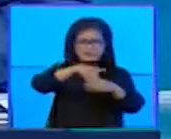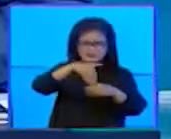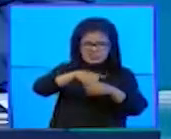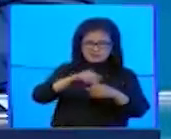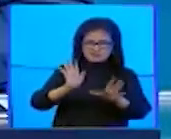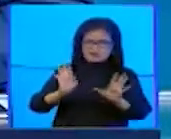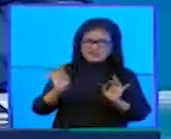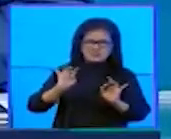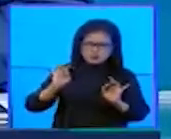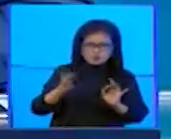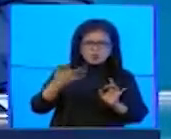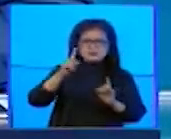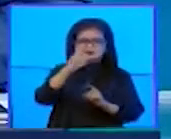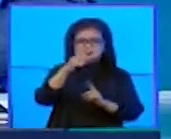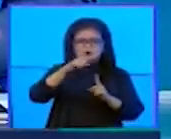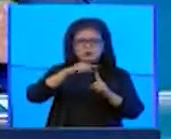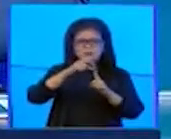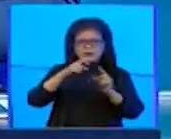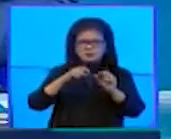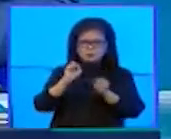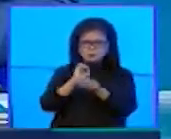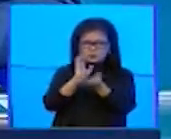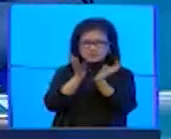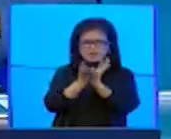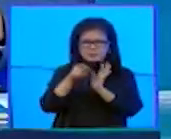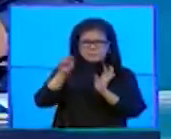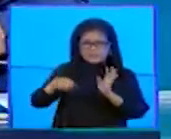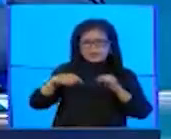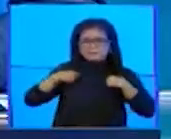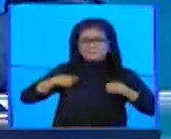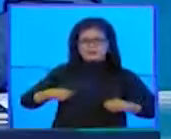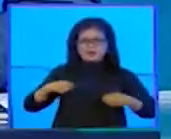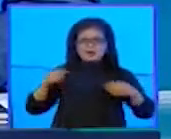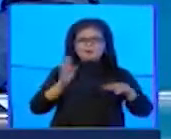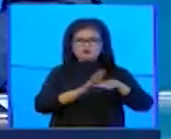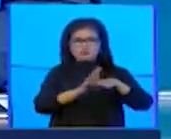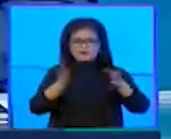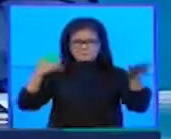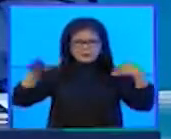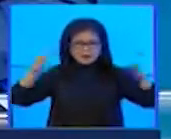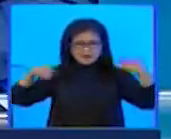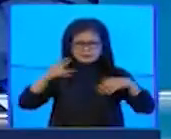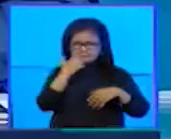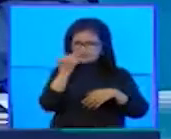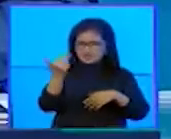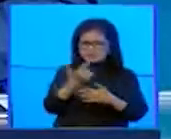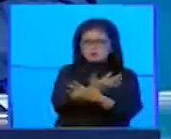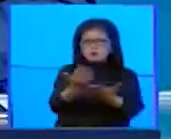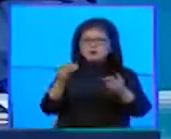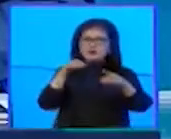salah satu TPS Surabaya, warga menggunakan pakaian adat Bali menarik minat warga untuk menyalurkan suaranya ke